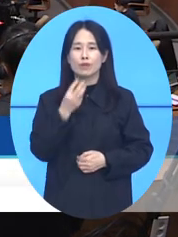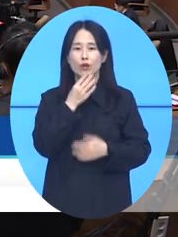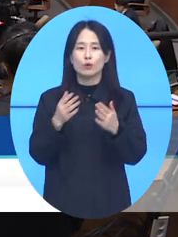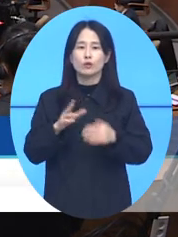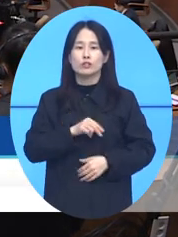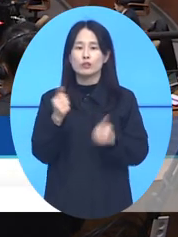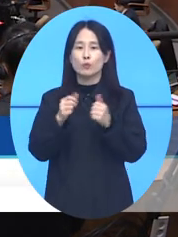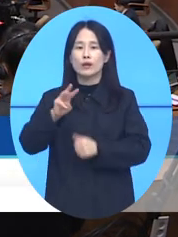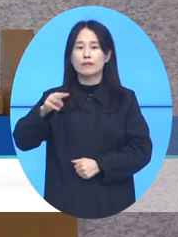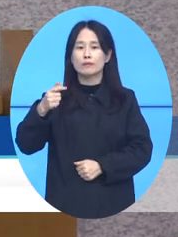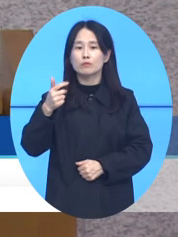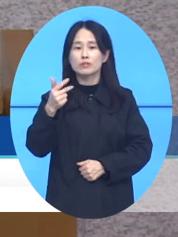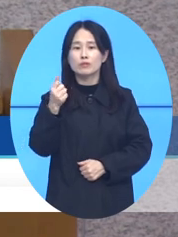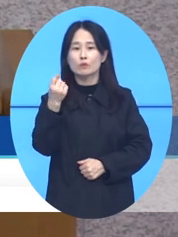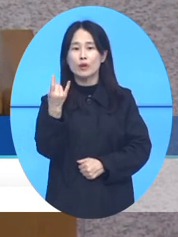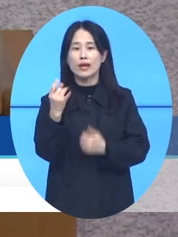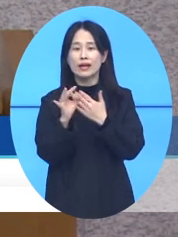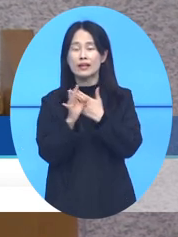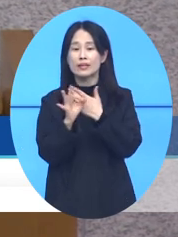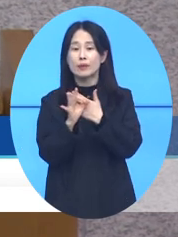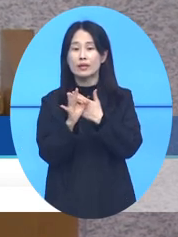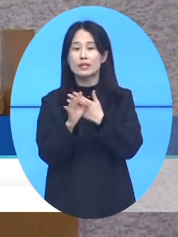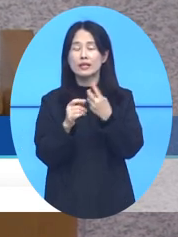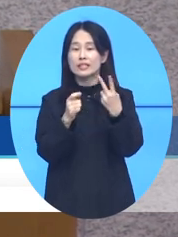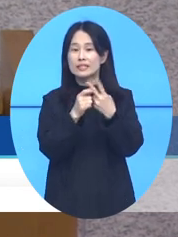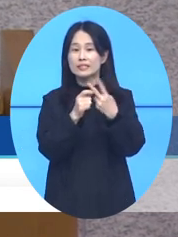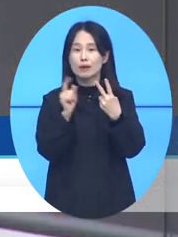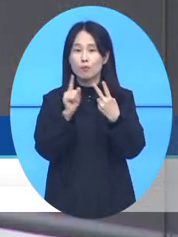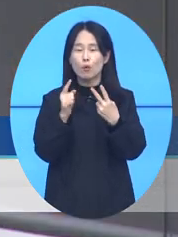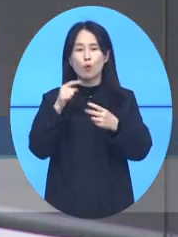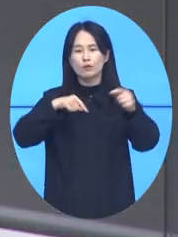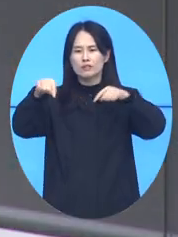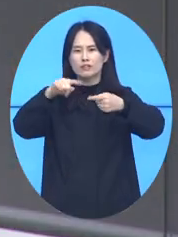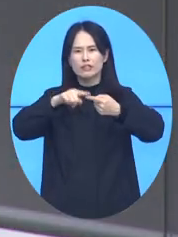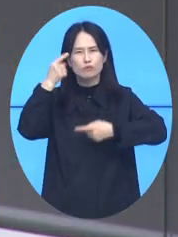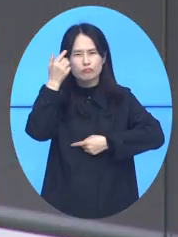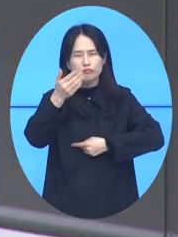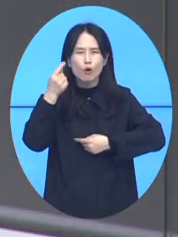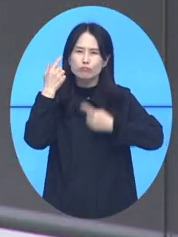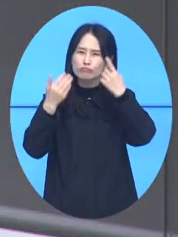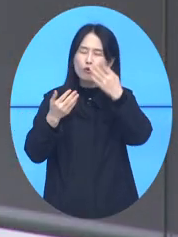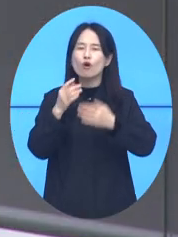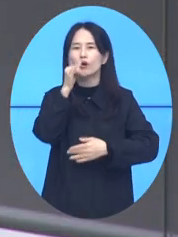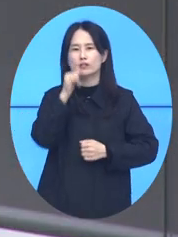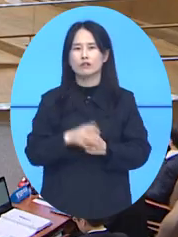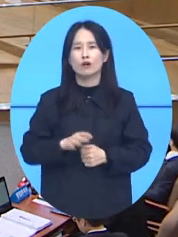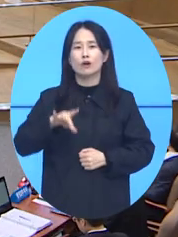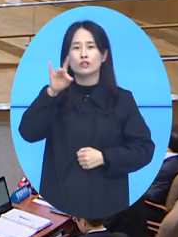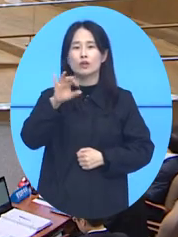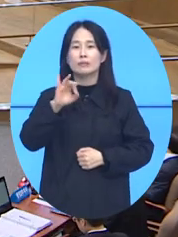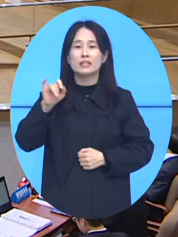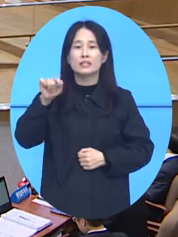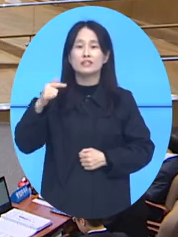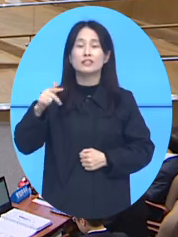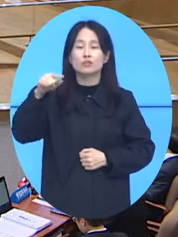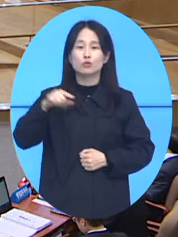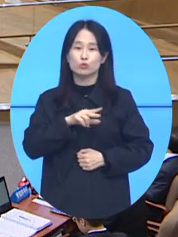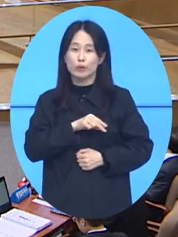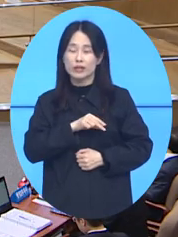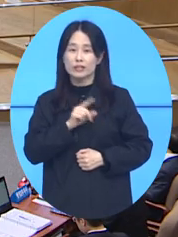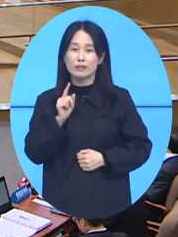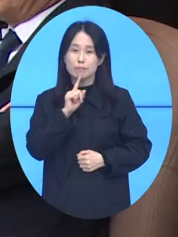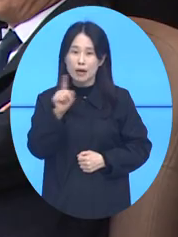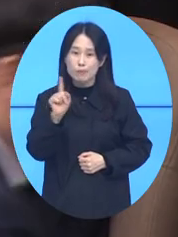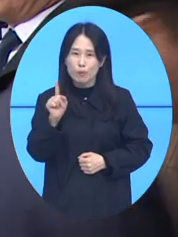경기도의회 제367회 임시회 2차 본회의에서는 도정 질의가 진행됐습니다. 첫 질의에 나선 이은주 의원은 경기도의